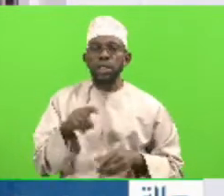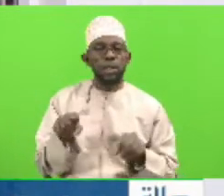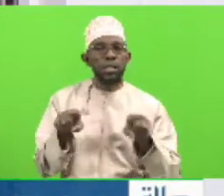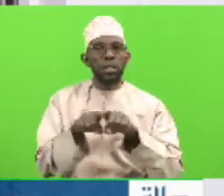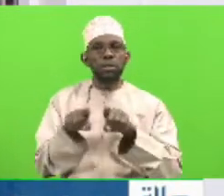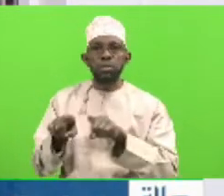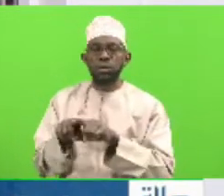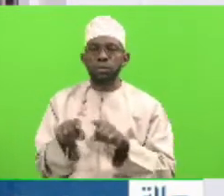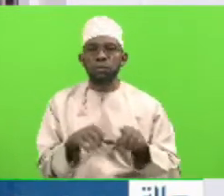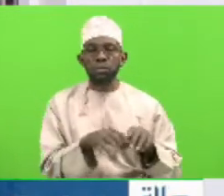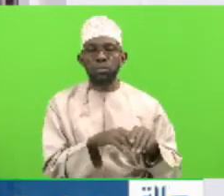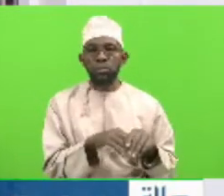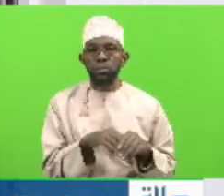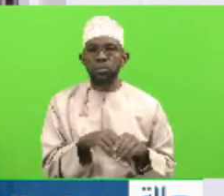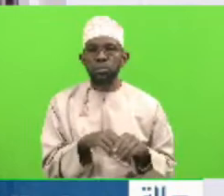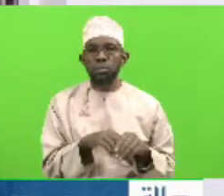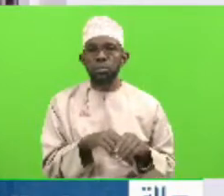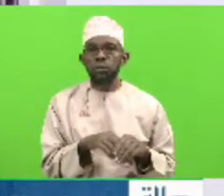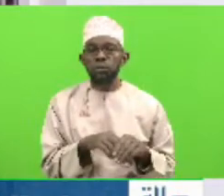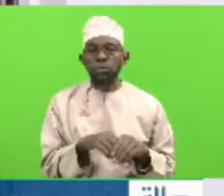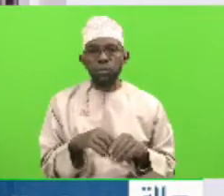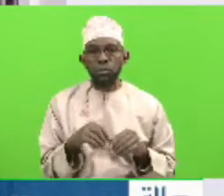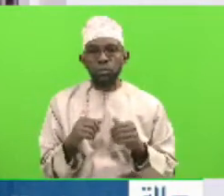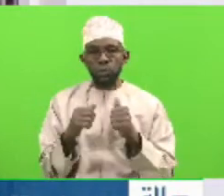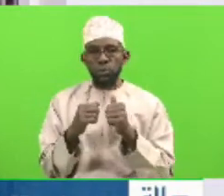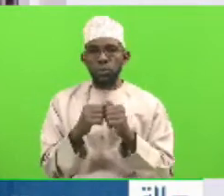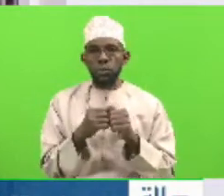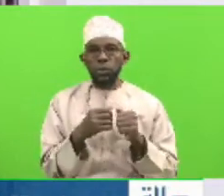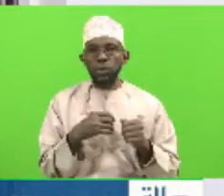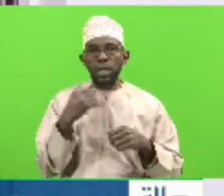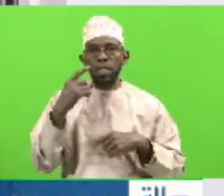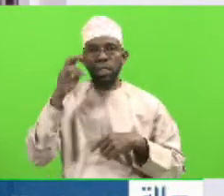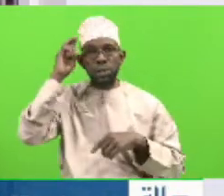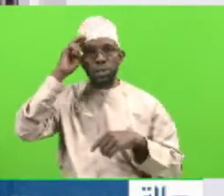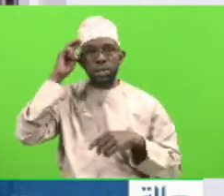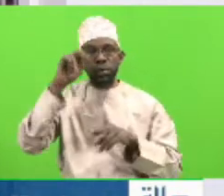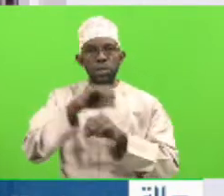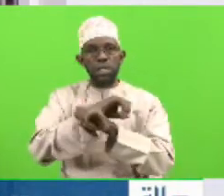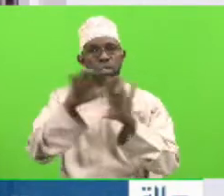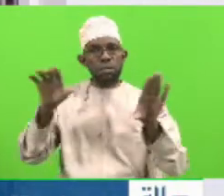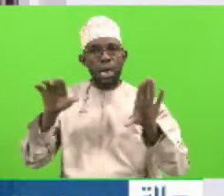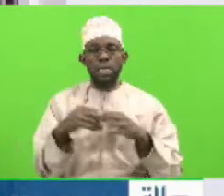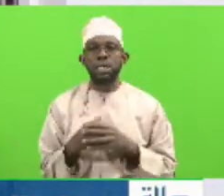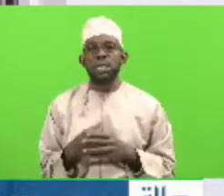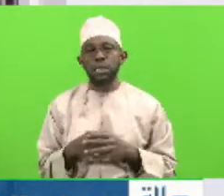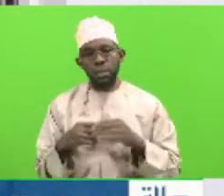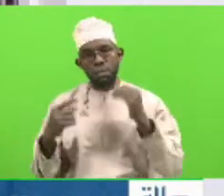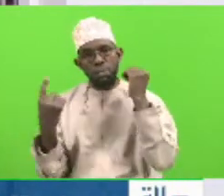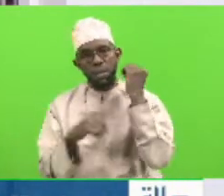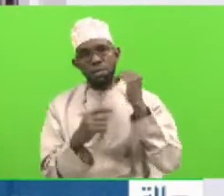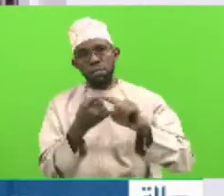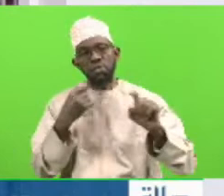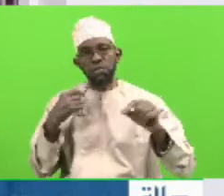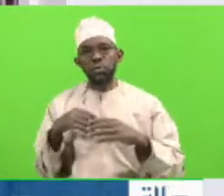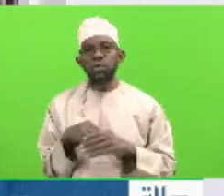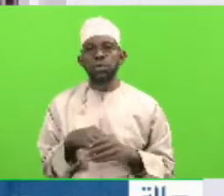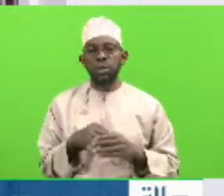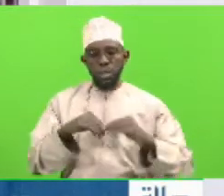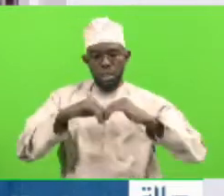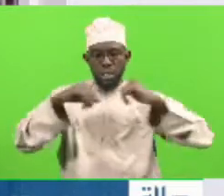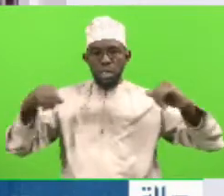على إصلاحهم، وادفعوا عنهم أسباب الفساد، وجنبوهم قدر